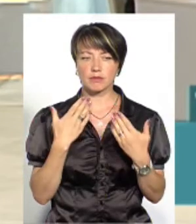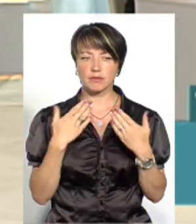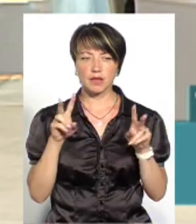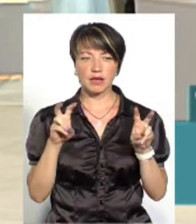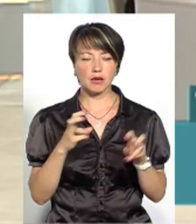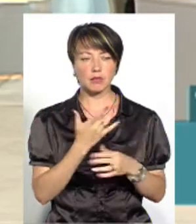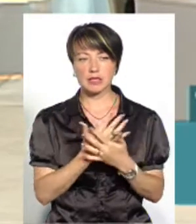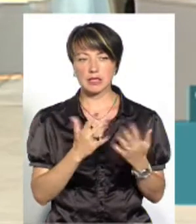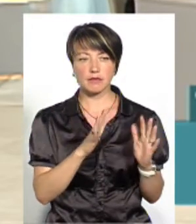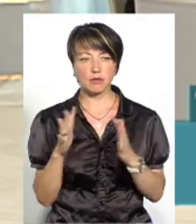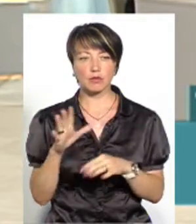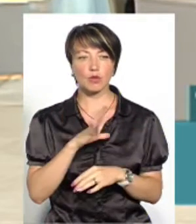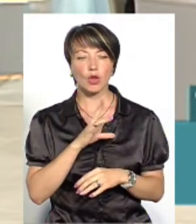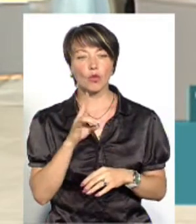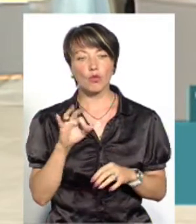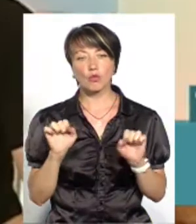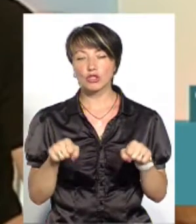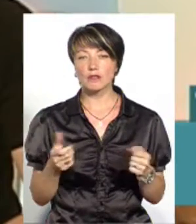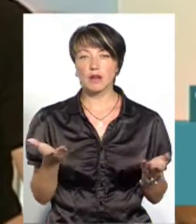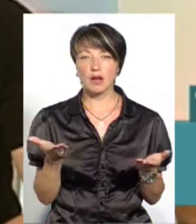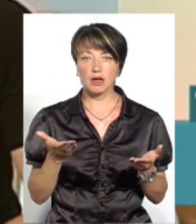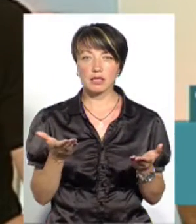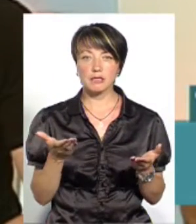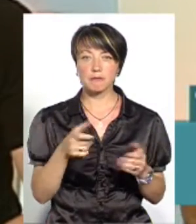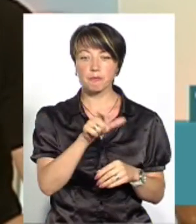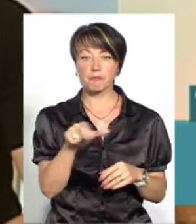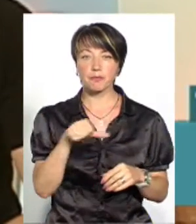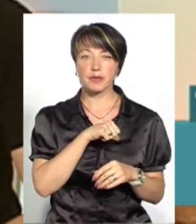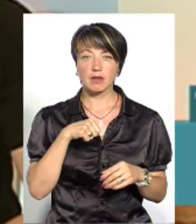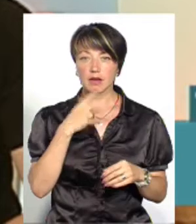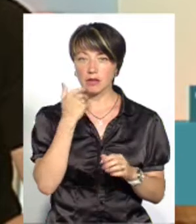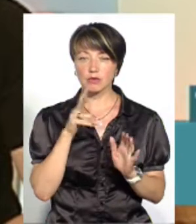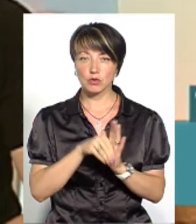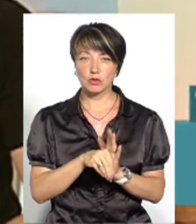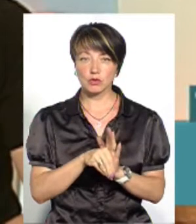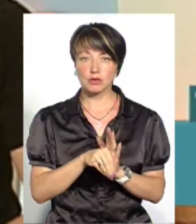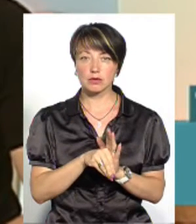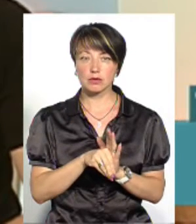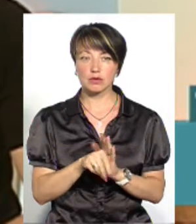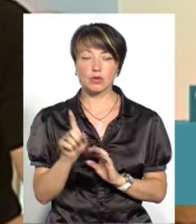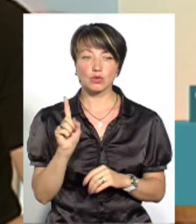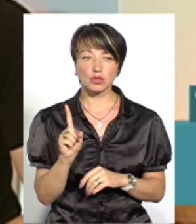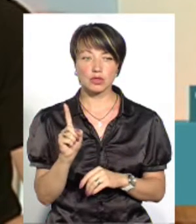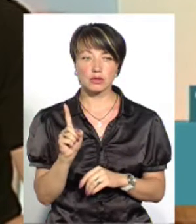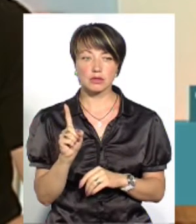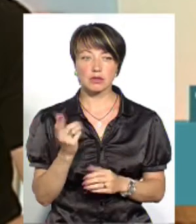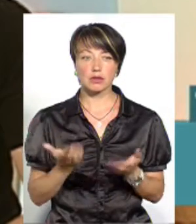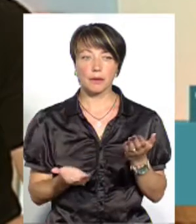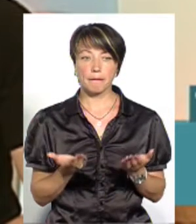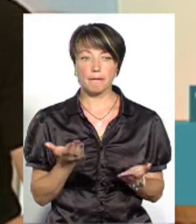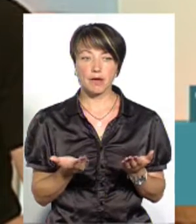випадки траплялися. Ну, можливо, це якась, вже люди самі адаптуються, хоча,